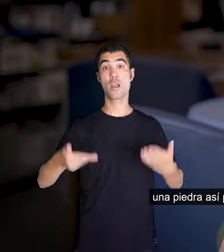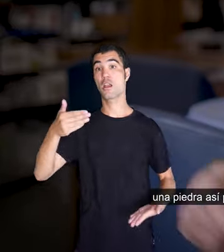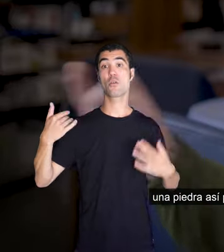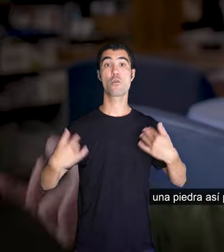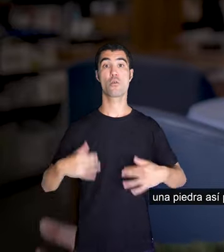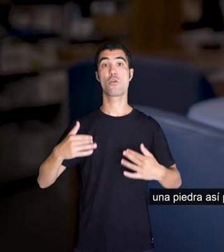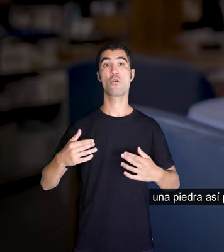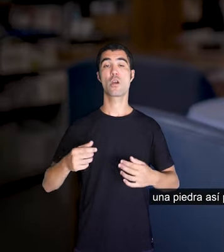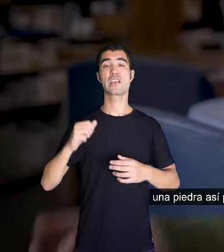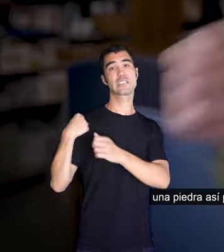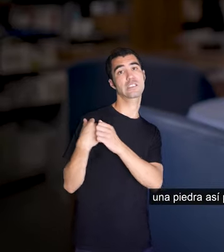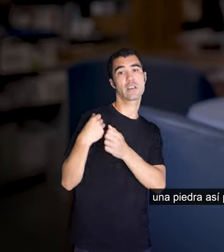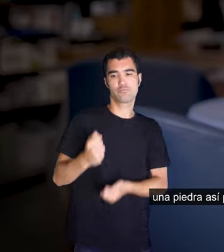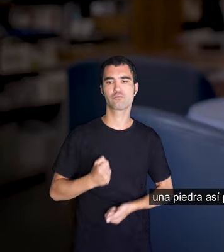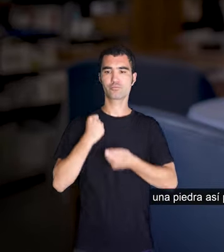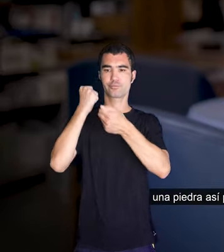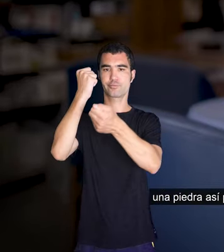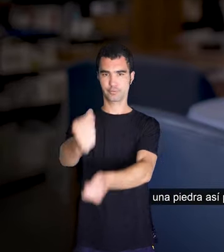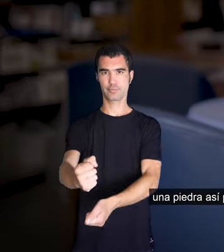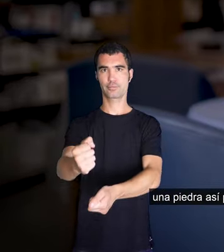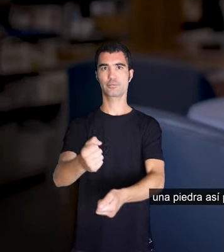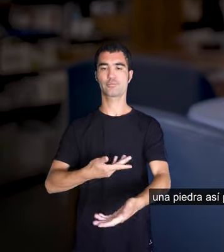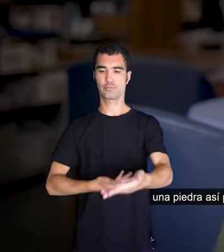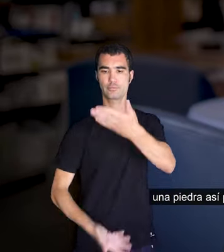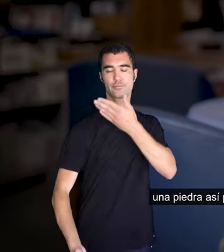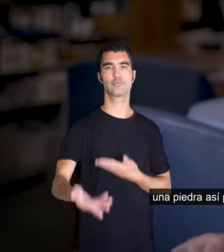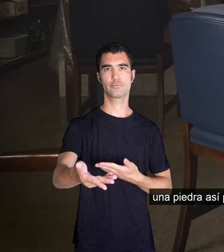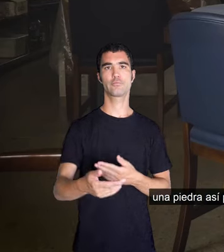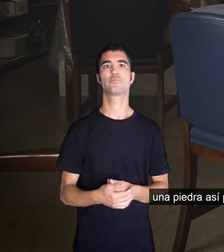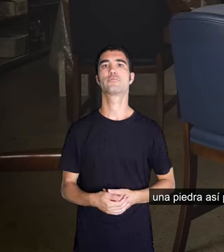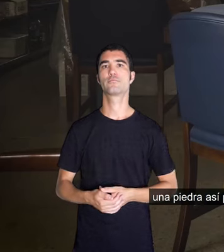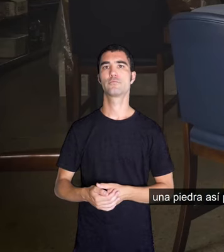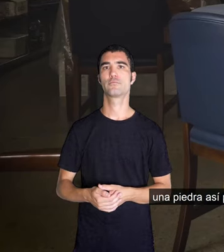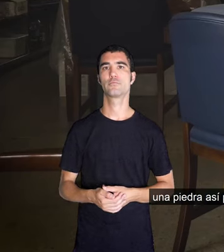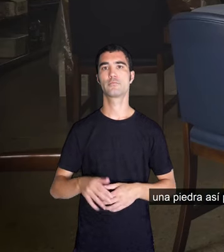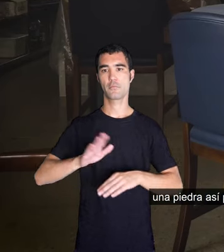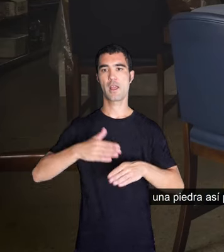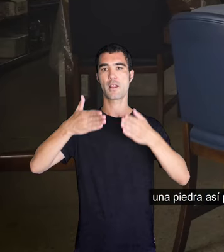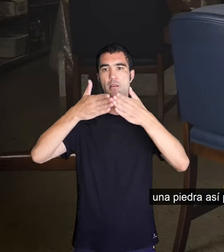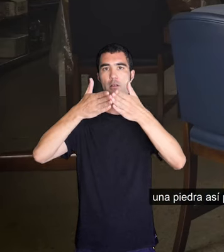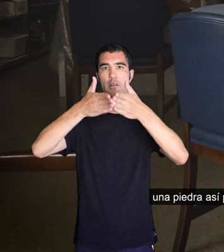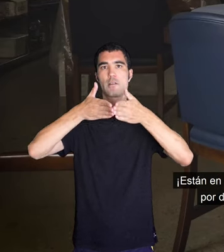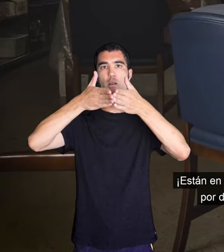perquè tiràvem un sac i carregàvem un penyal per asseure la barca.